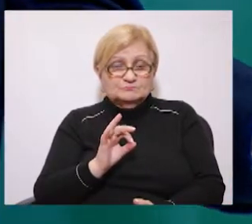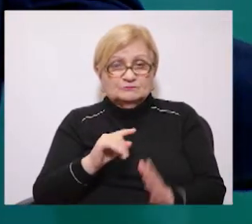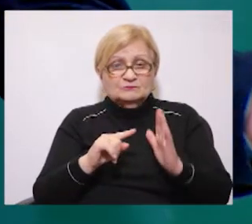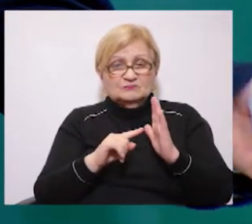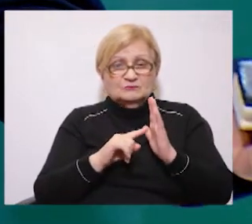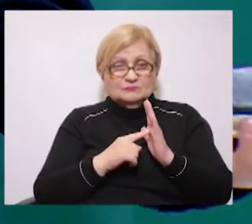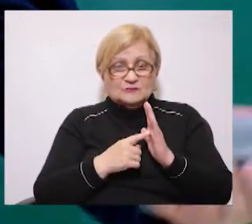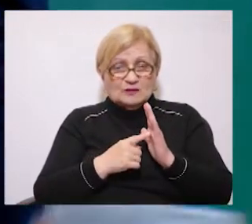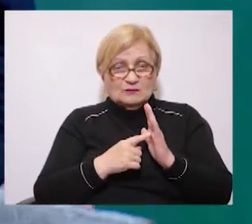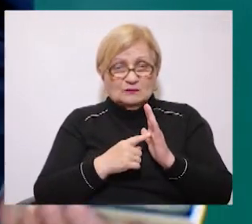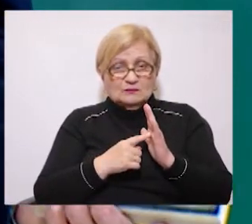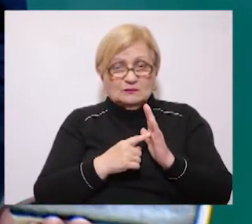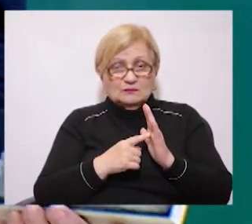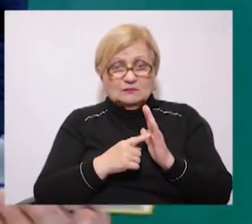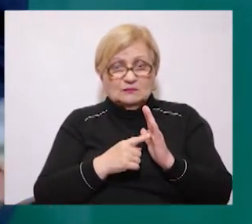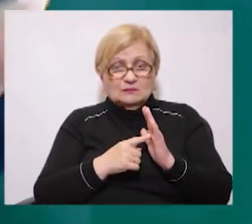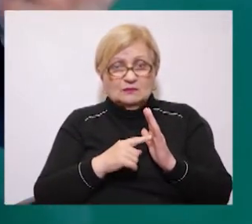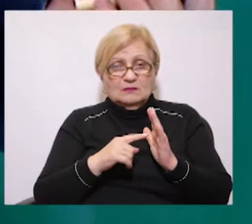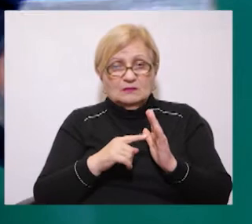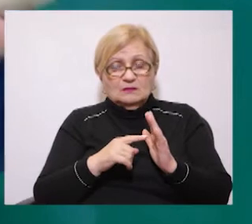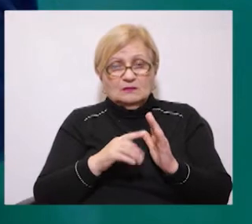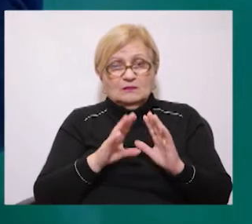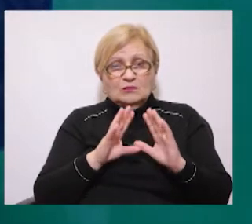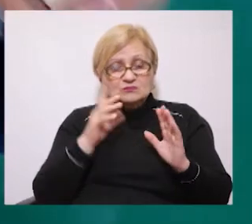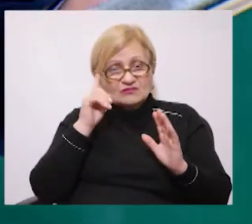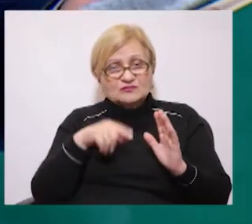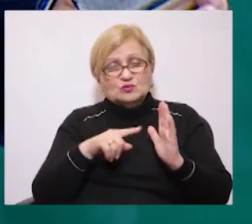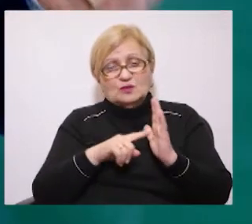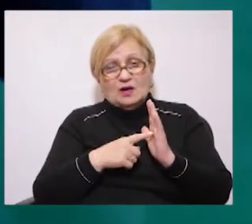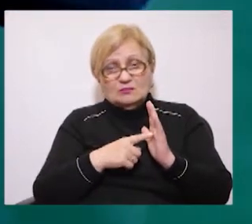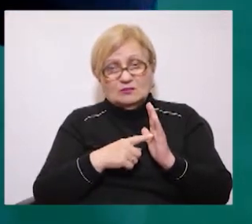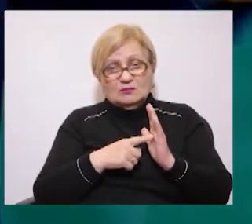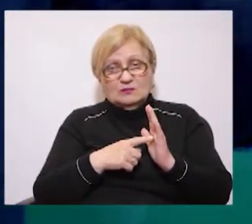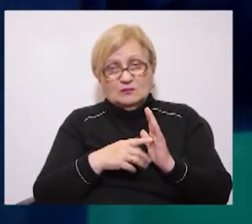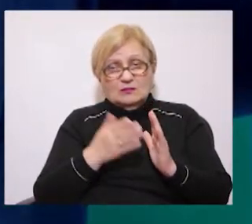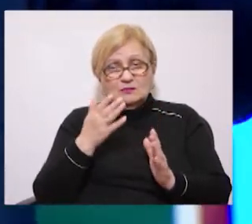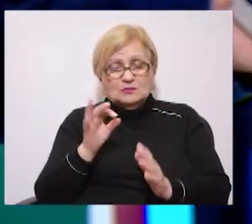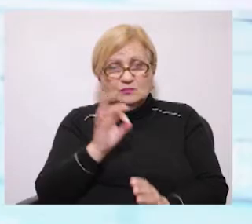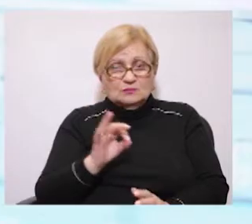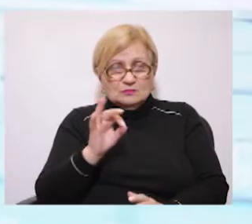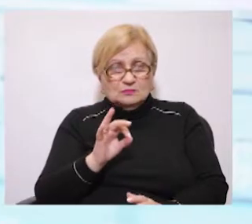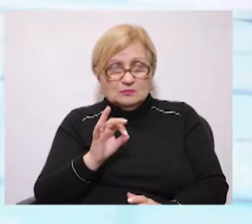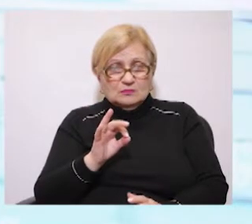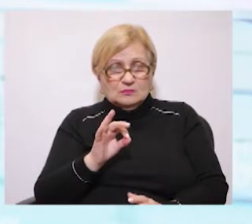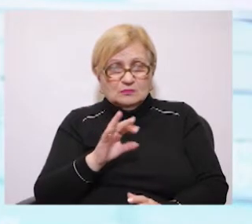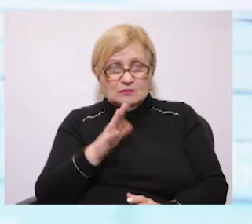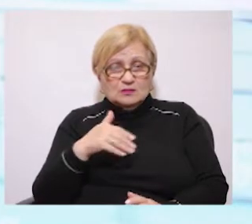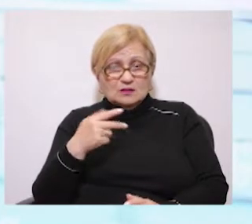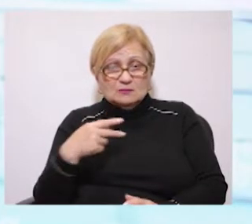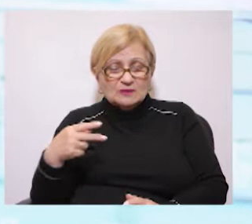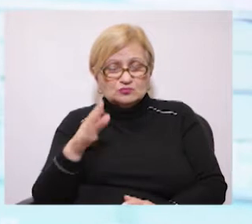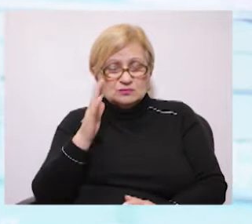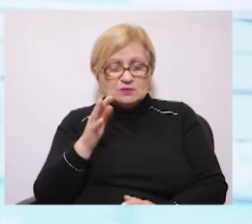ნამრავლი უმარტივესია, უნდა ვიცოდე რიცხვებზე გამრავლება და დამთავრებული ამბავია. თუ ნულზე ვამრავლებ, ნამრავლი ნულია,